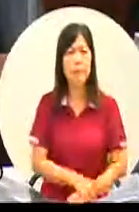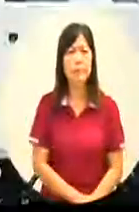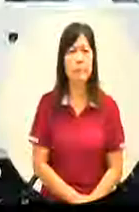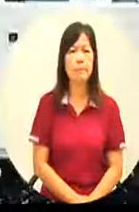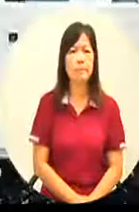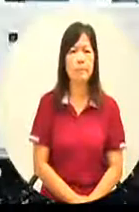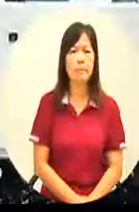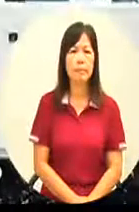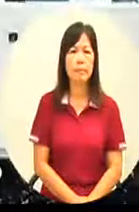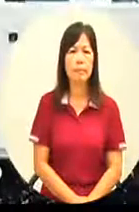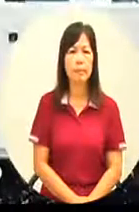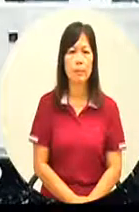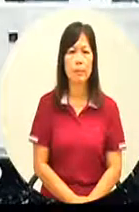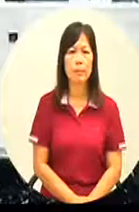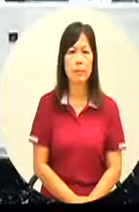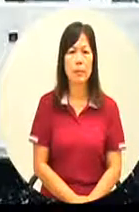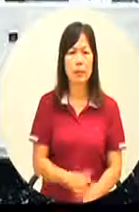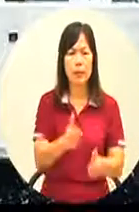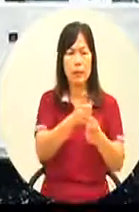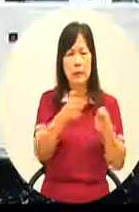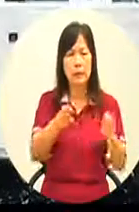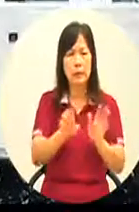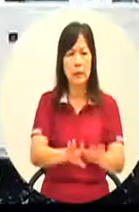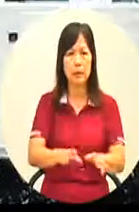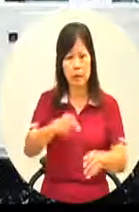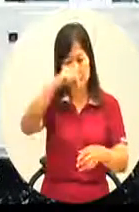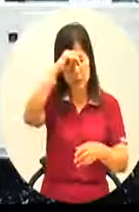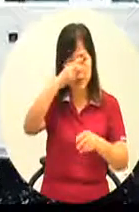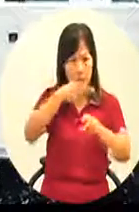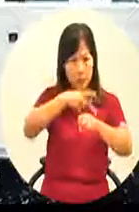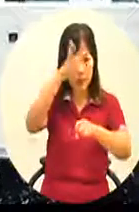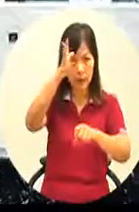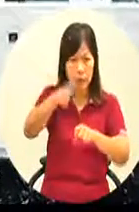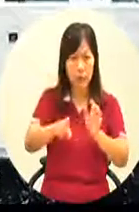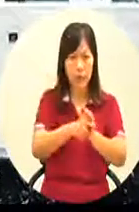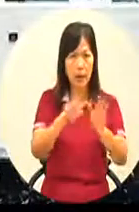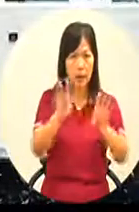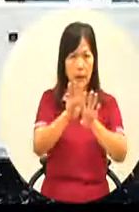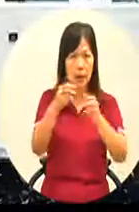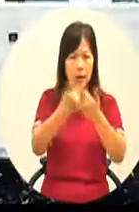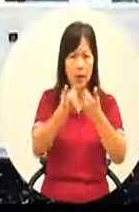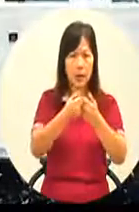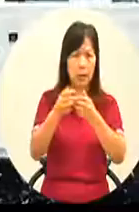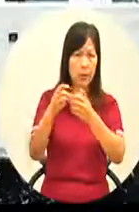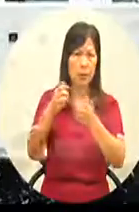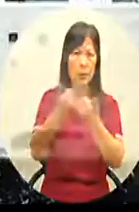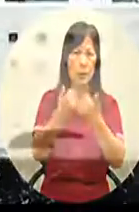好，谢谢。下午2:30继续开会，散会。